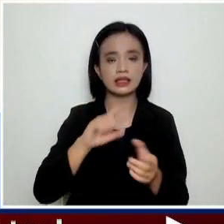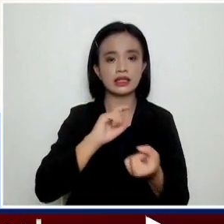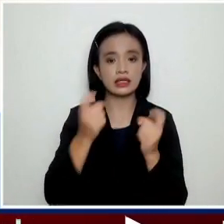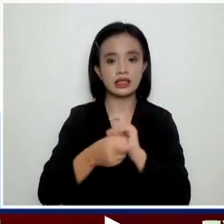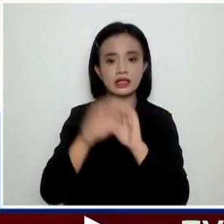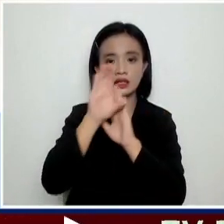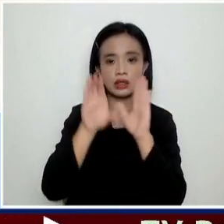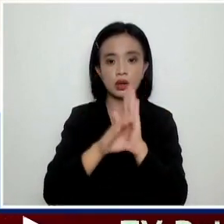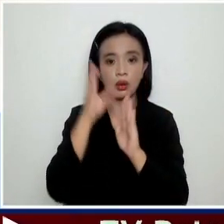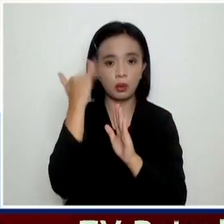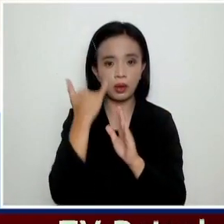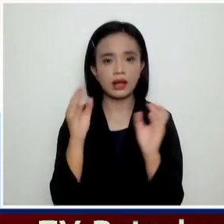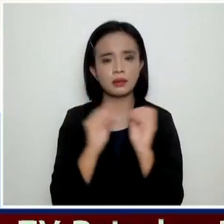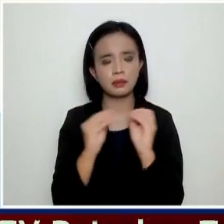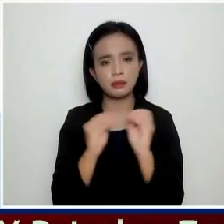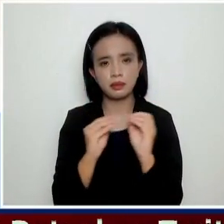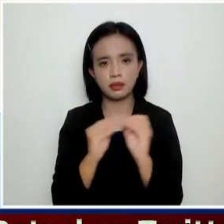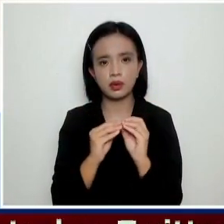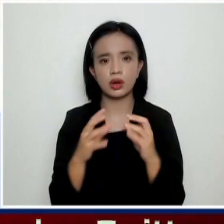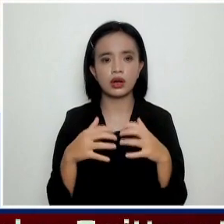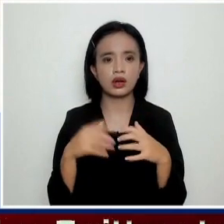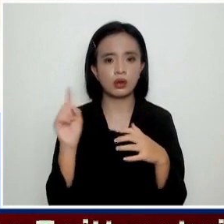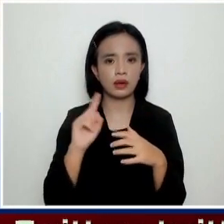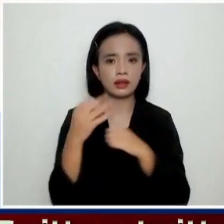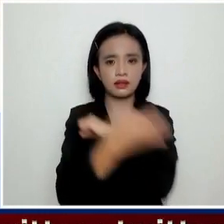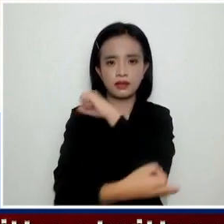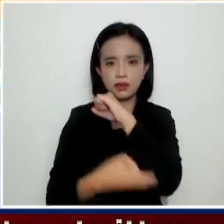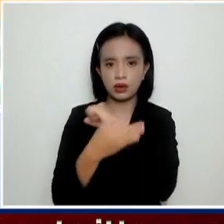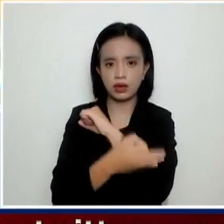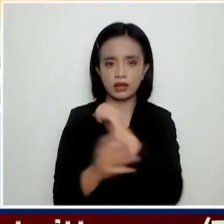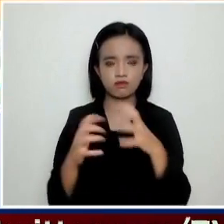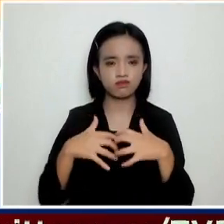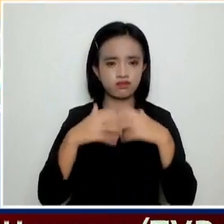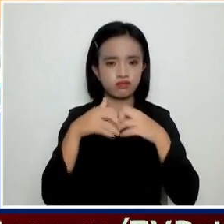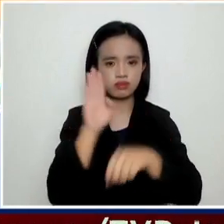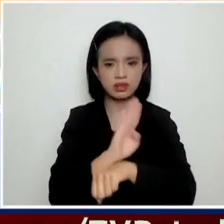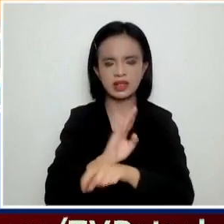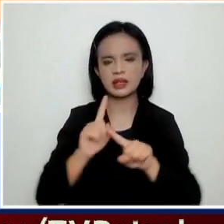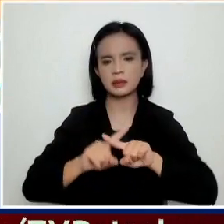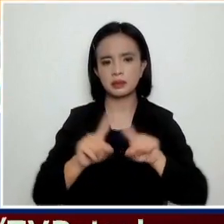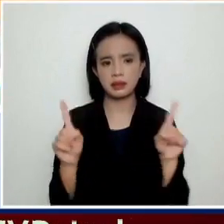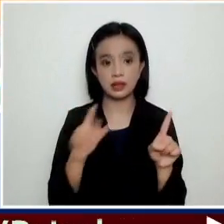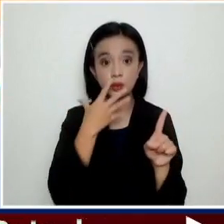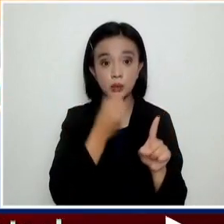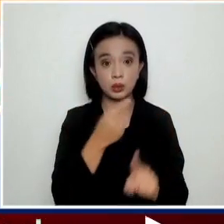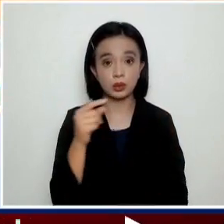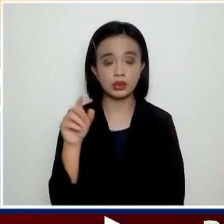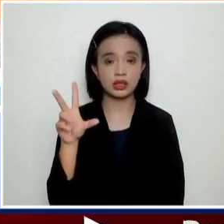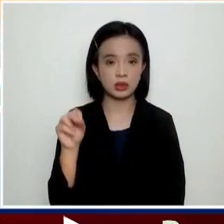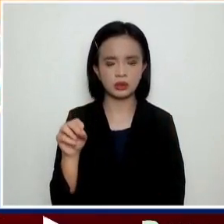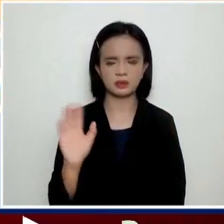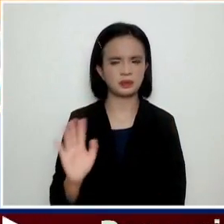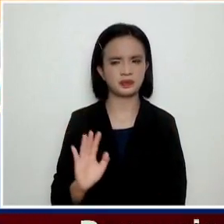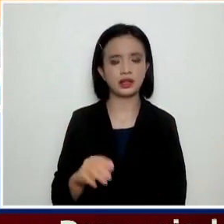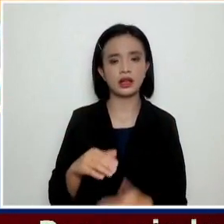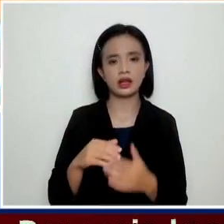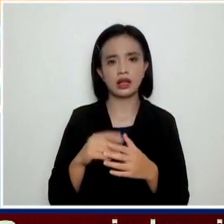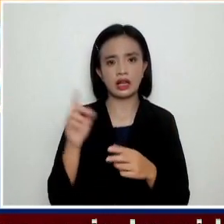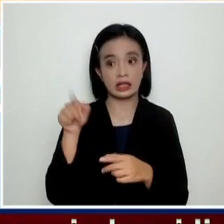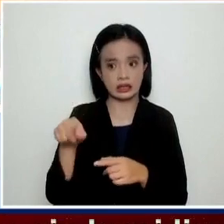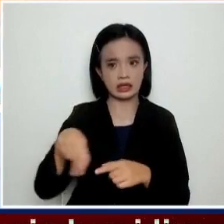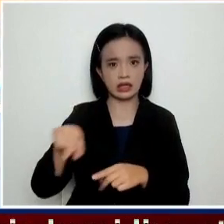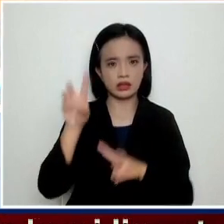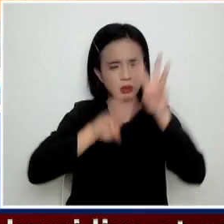ang pagninegosyo ng mga dayuhan sa bansa. Pero baliwala ito sa mga nag-no na nagbabahalang o nababahalang